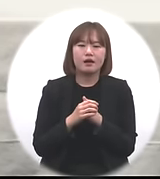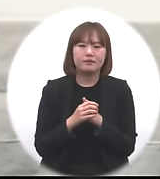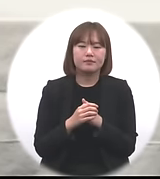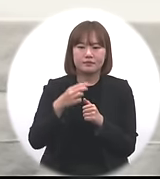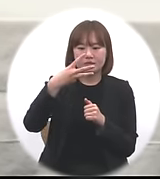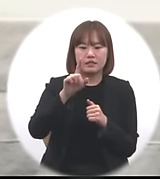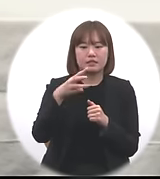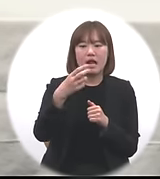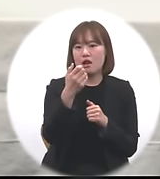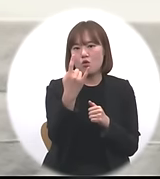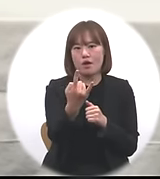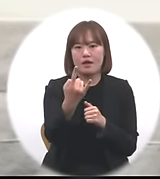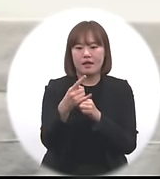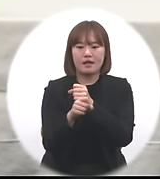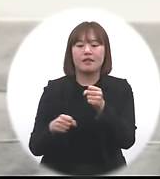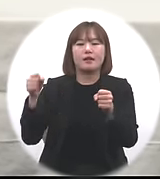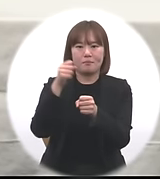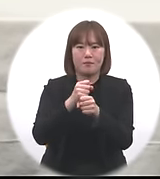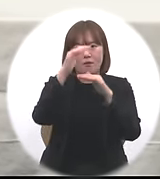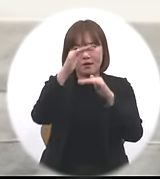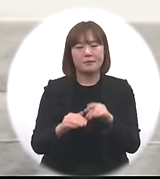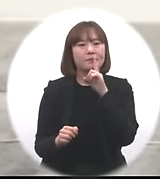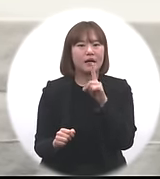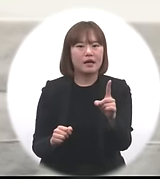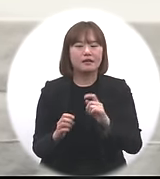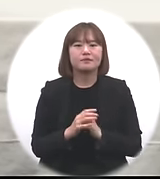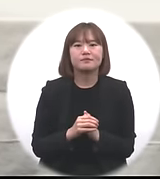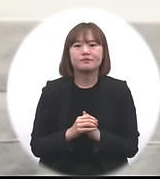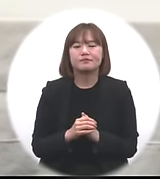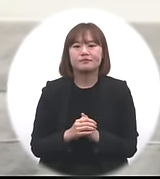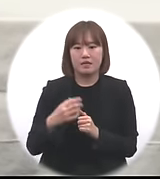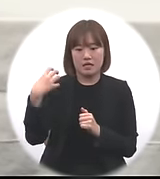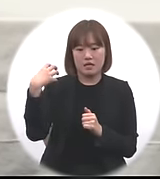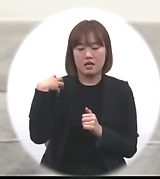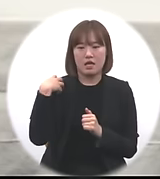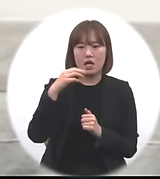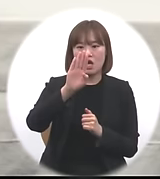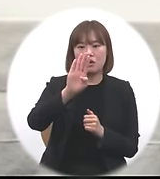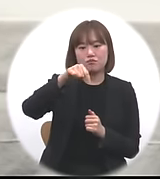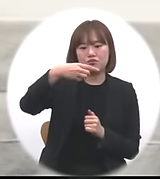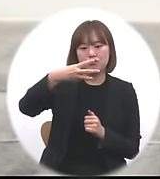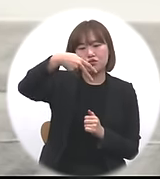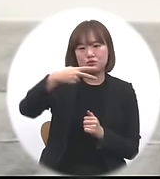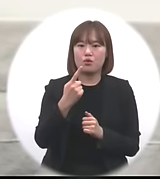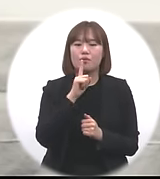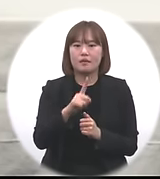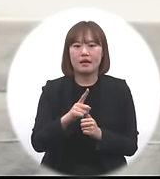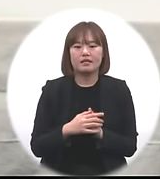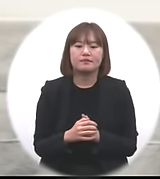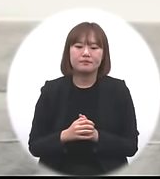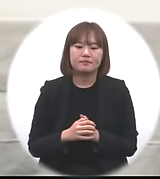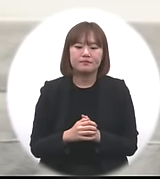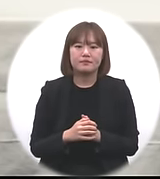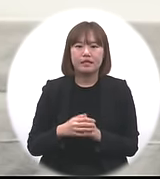아까 말씀드린 회성분, 그죠? 칼슘 같은 게 빠져난 걸 도로 이에 붙이는 거예요. 이 역할하는 게